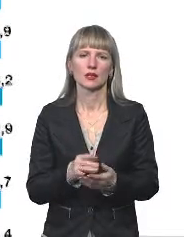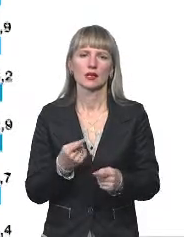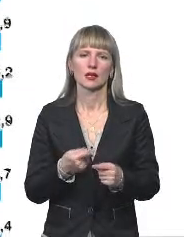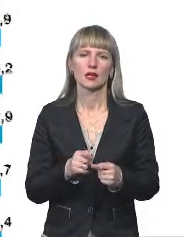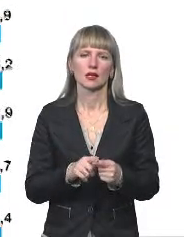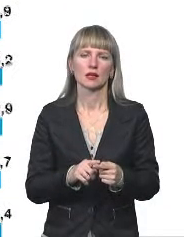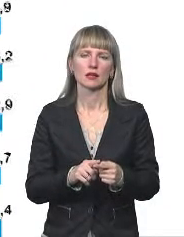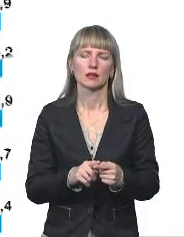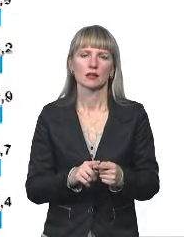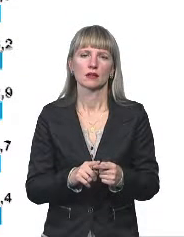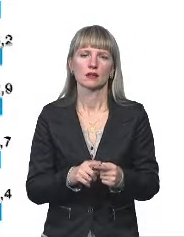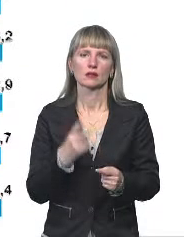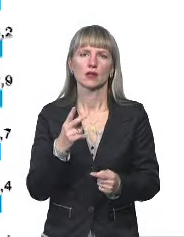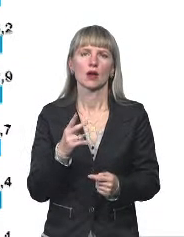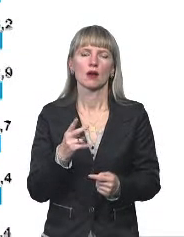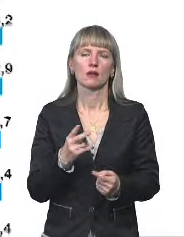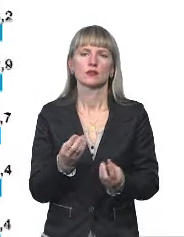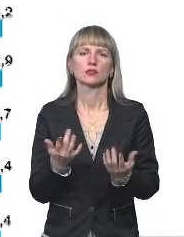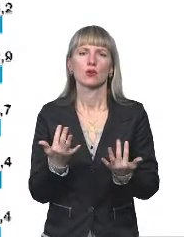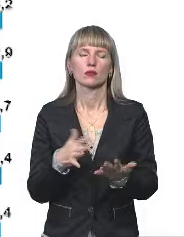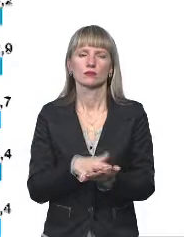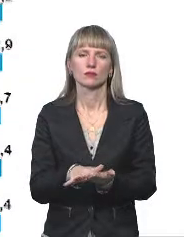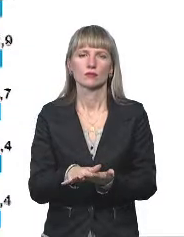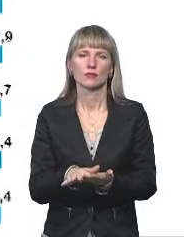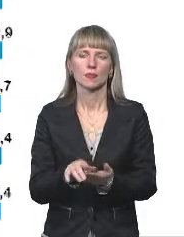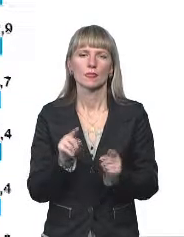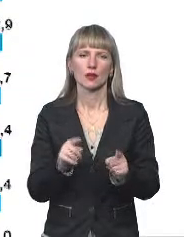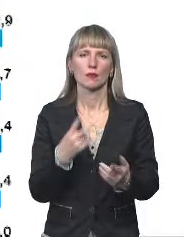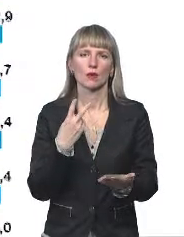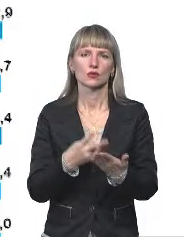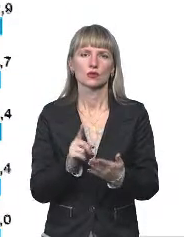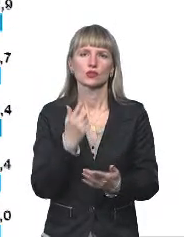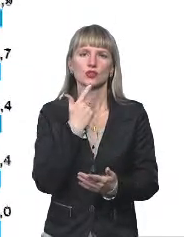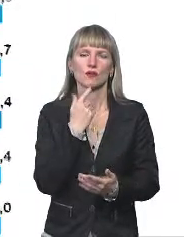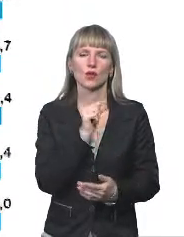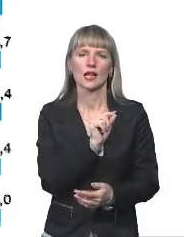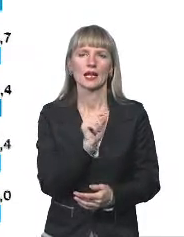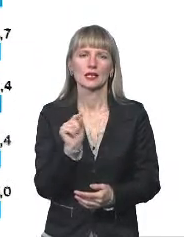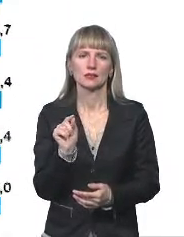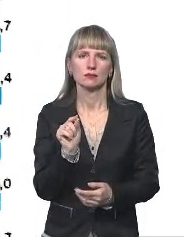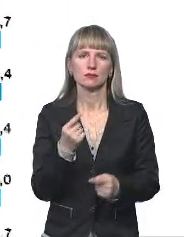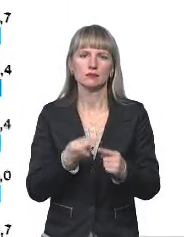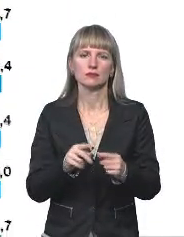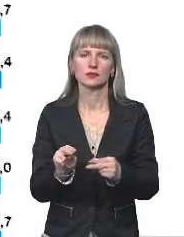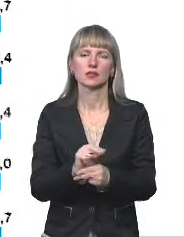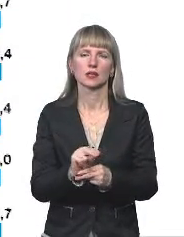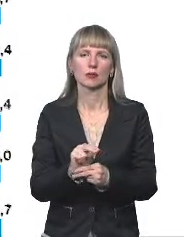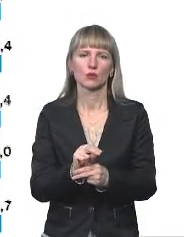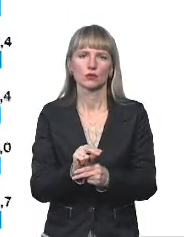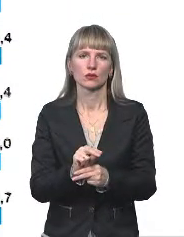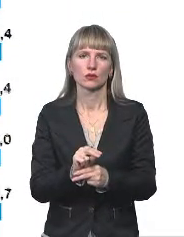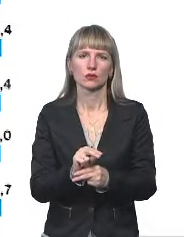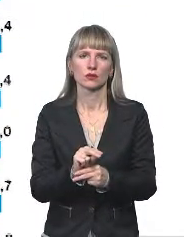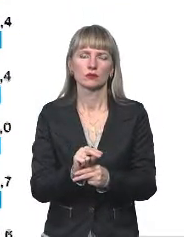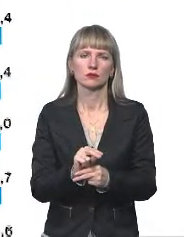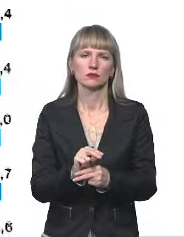нас пішов. От, обсяг видатків. І тут просто показове. От червона лінія – це ремонти. Тут на свій